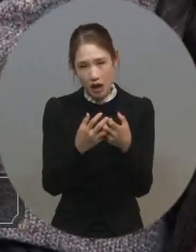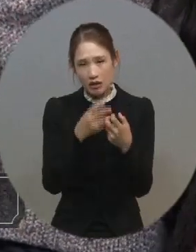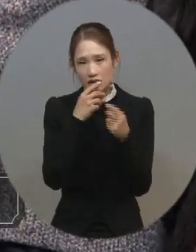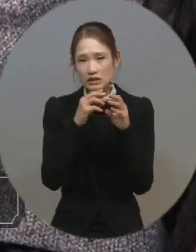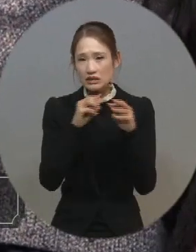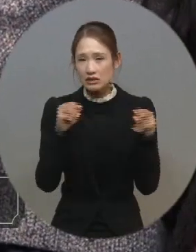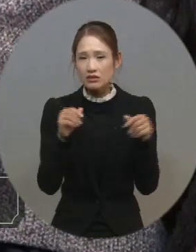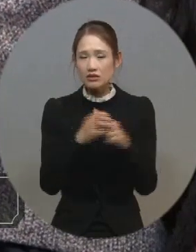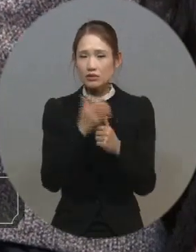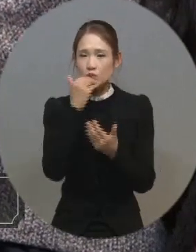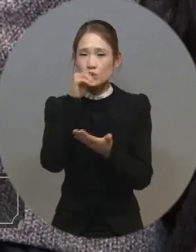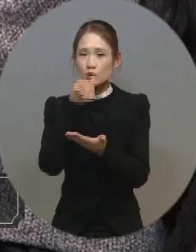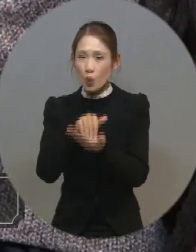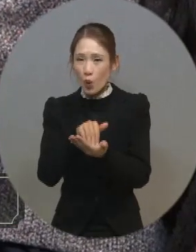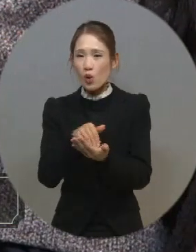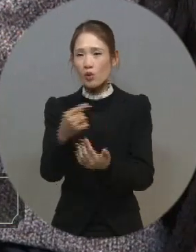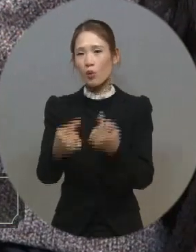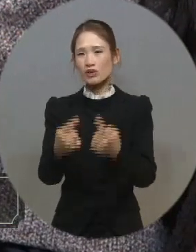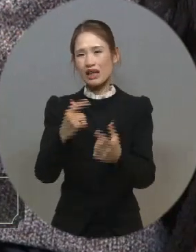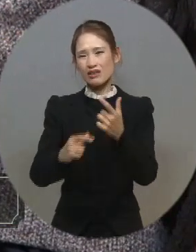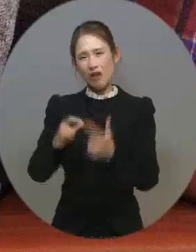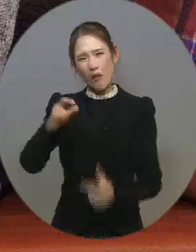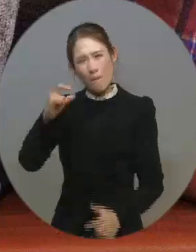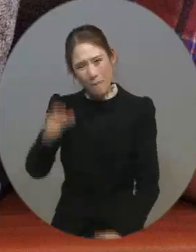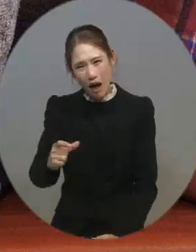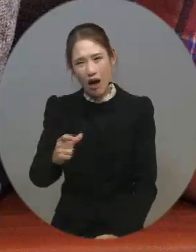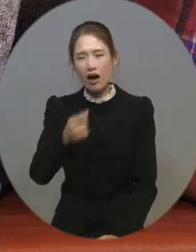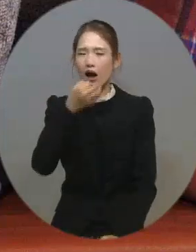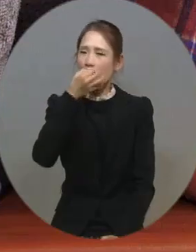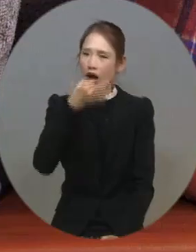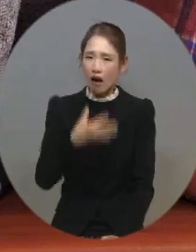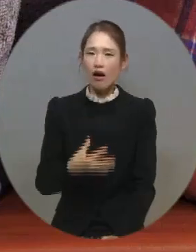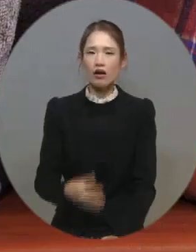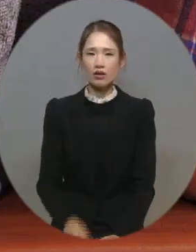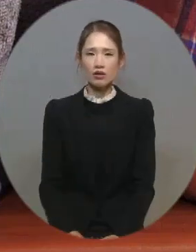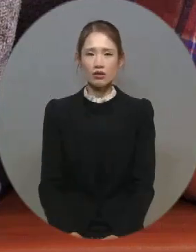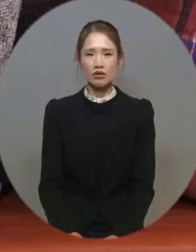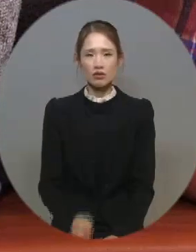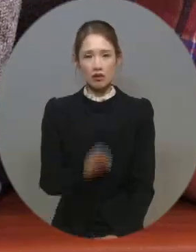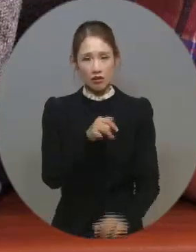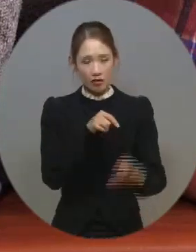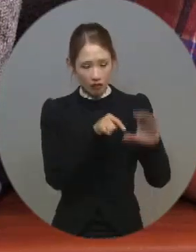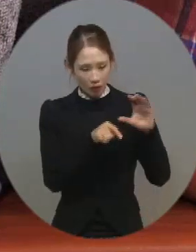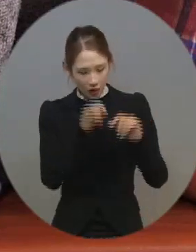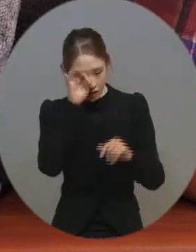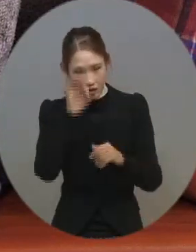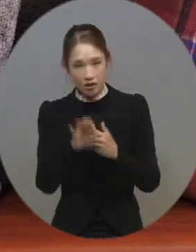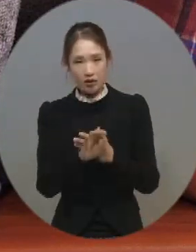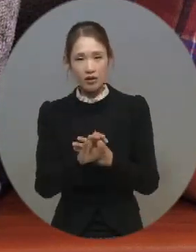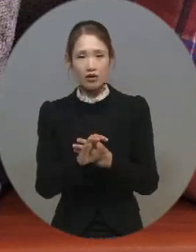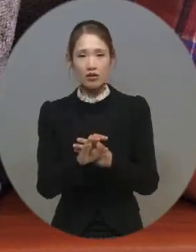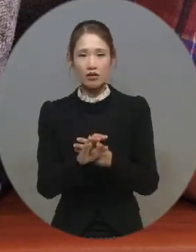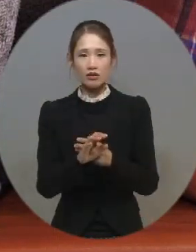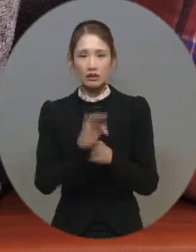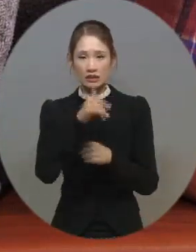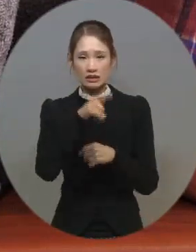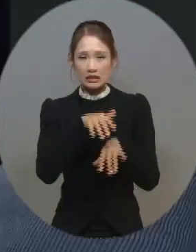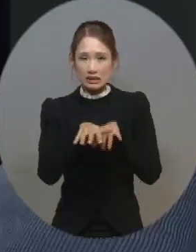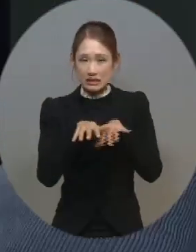진흙은요 돌 깨는 것보다 힘들더라고 오히려. 이 원리를 보니까 이게